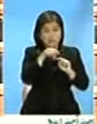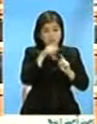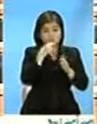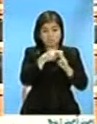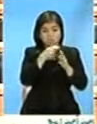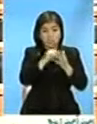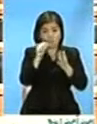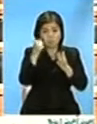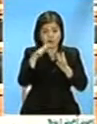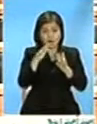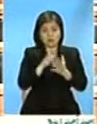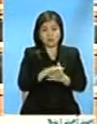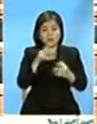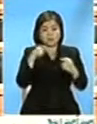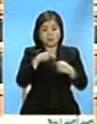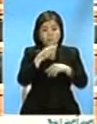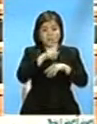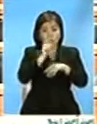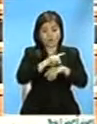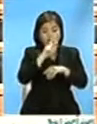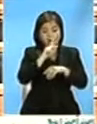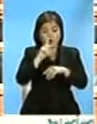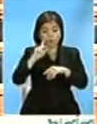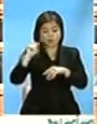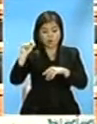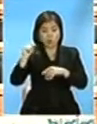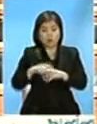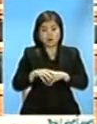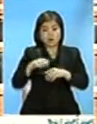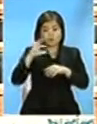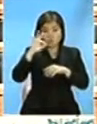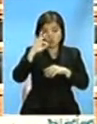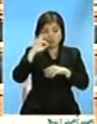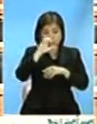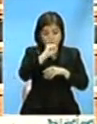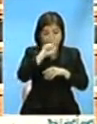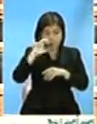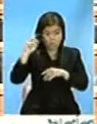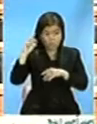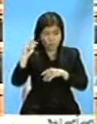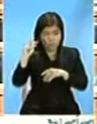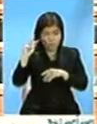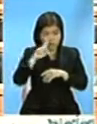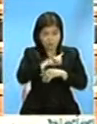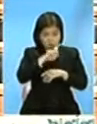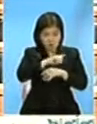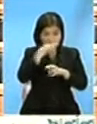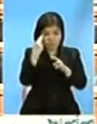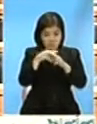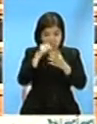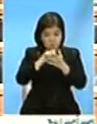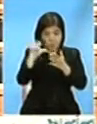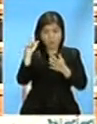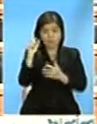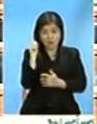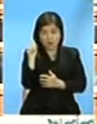ให้ประธานกกต.ถูกถอดถอนจากสว.สรรหาเลยครับก็ท่านสรรหาสว.มาเองเนี่ยครับถูกถอดถอน